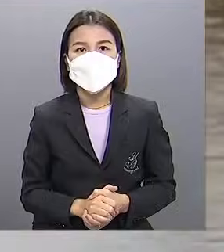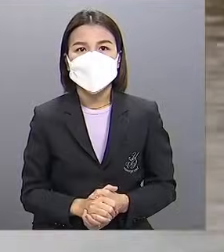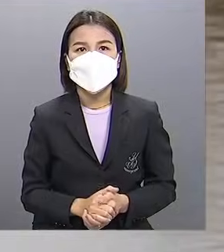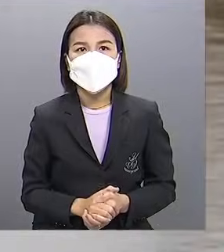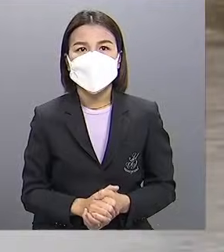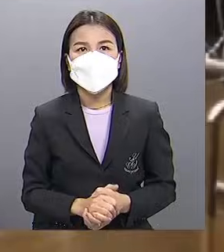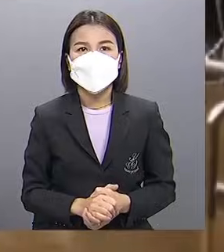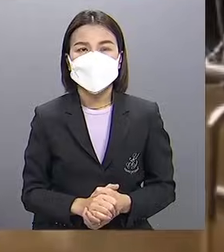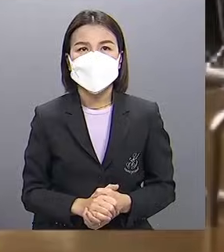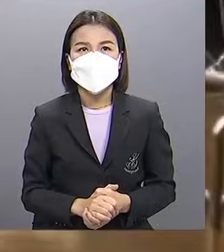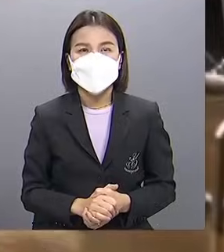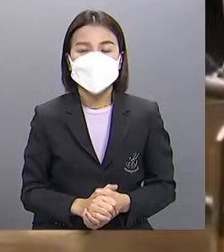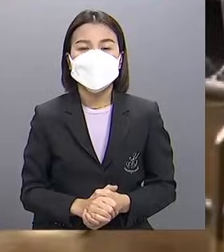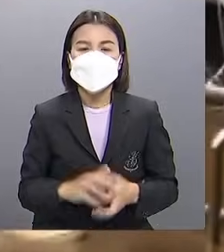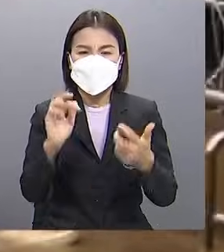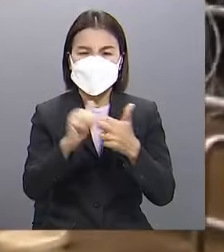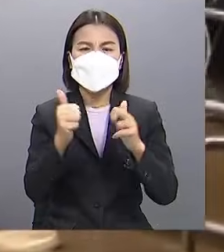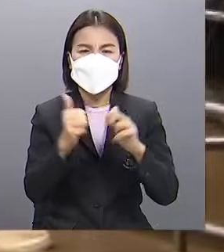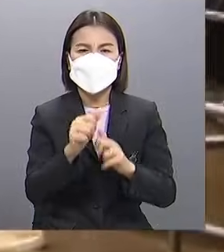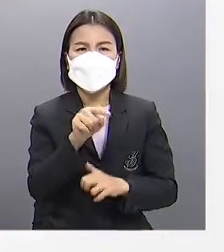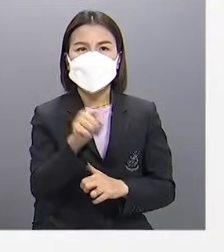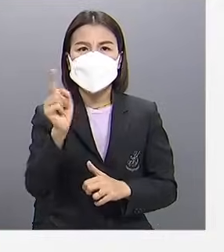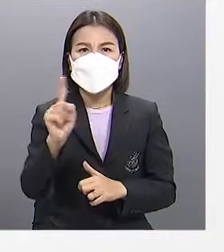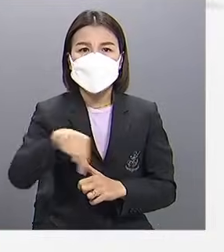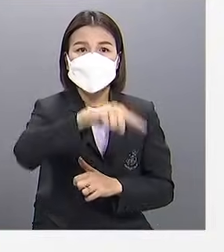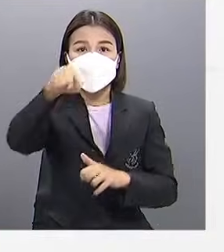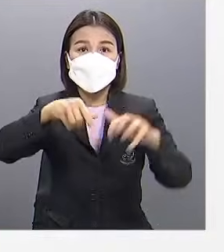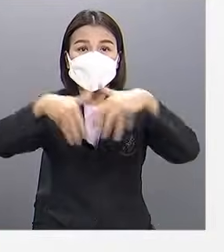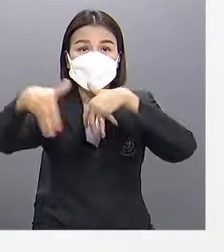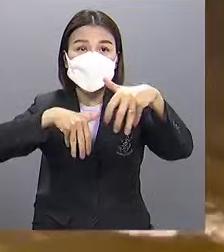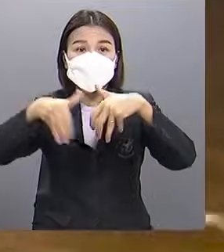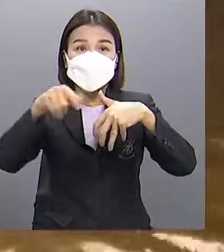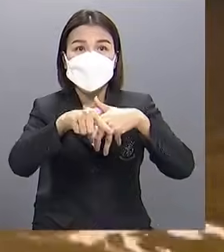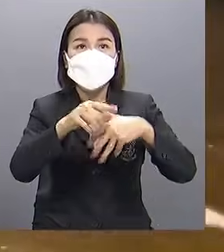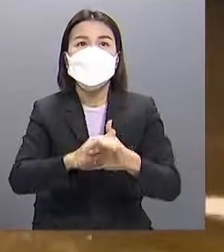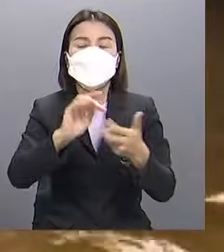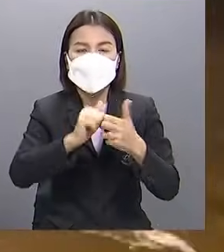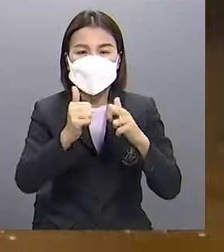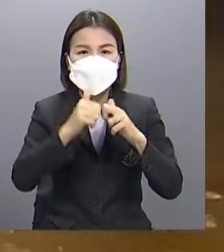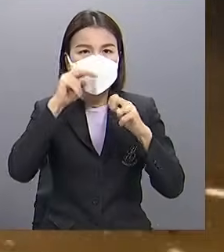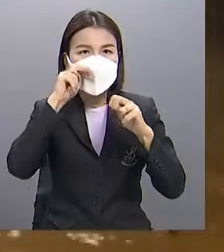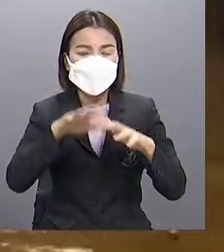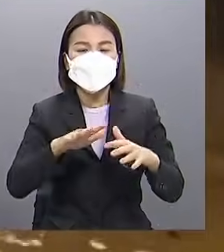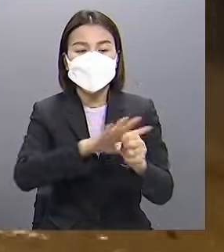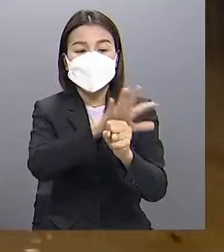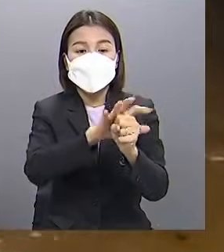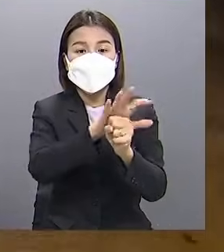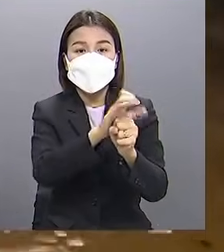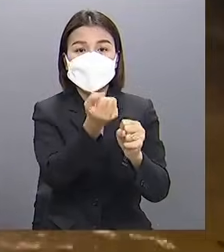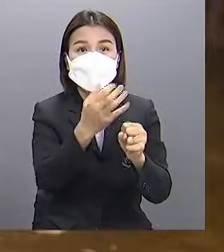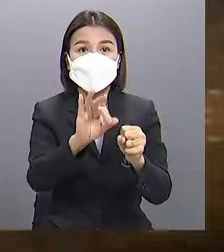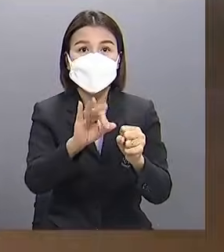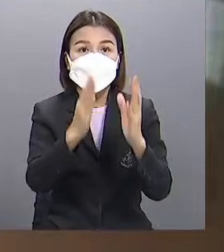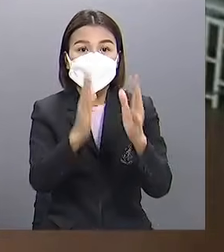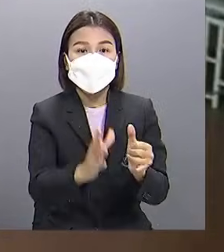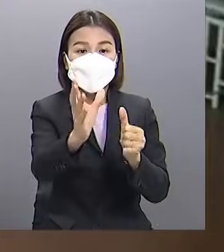เพราะซ้ำกำซัดเมื่อชาวบ้านอำเภอแม่สอดต้องรับมือกับวิกฤตโควิด-19 ที่มียอดผู้ป่วยติดเชื้อสูง